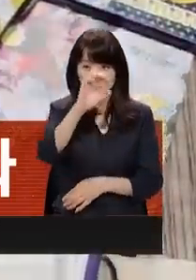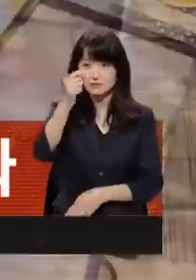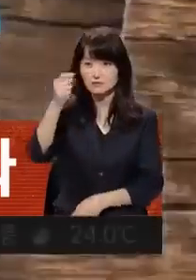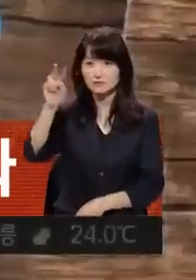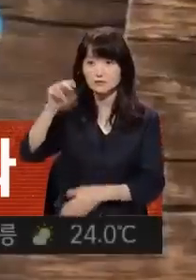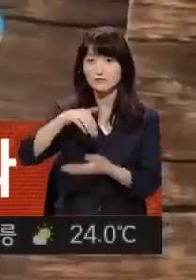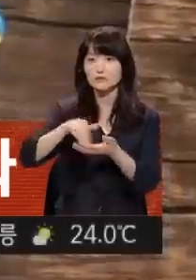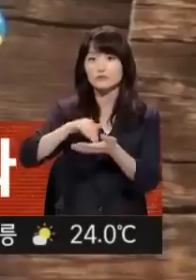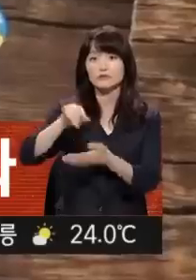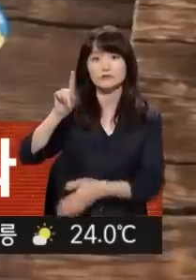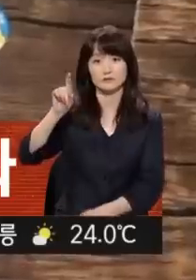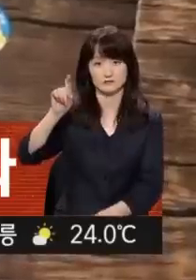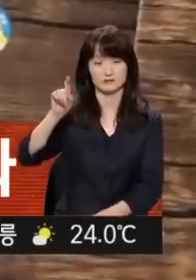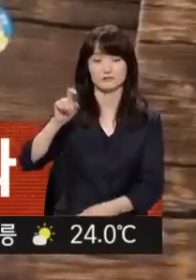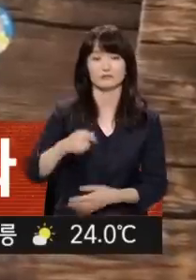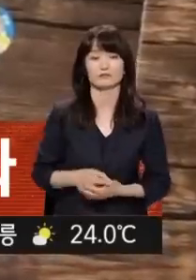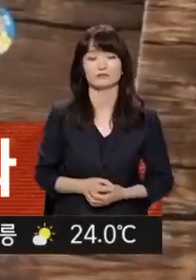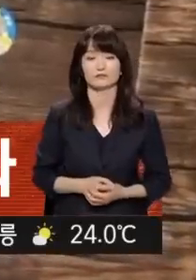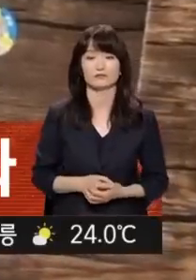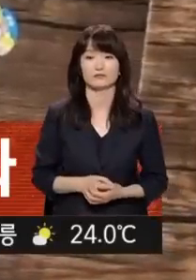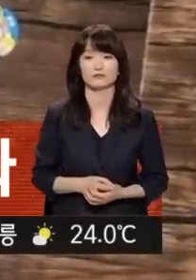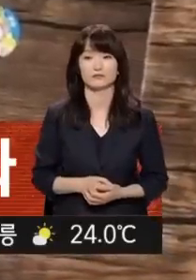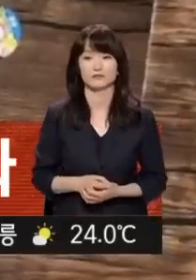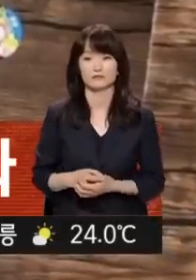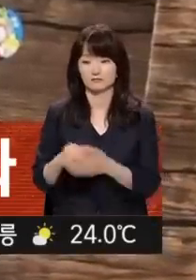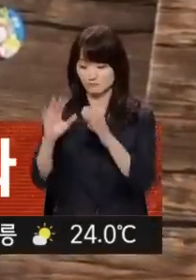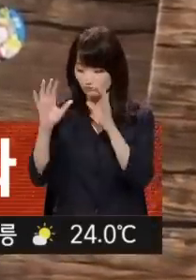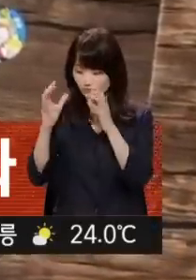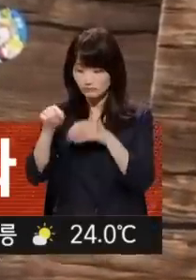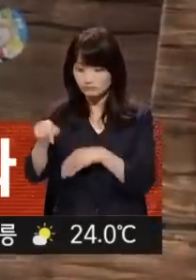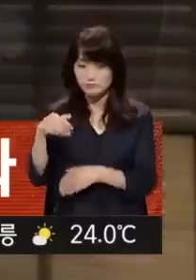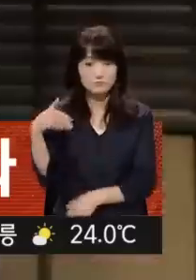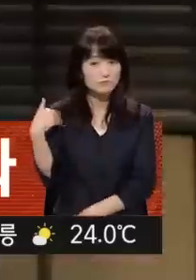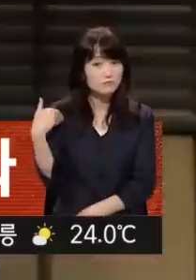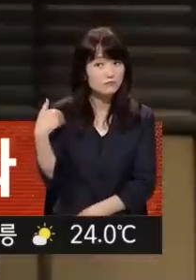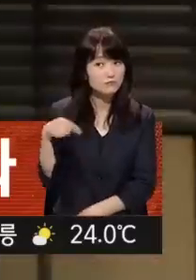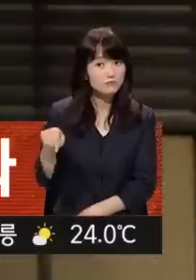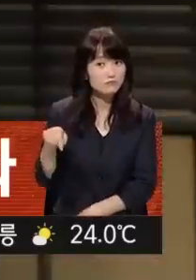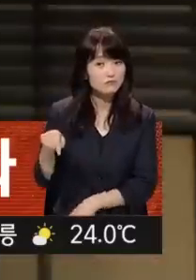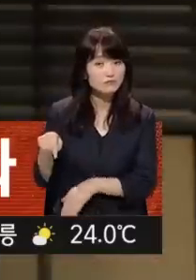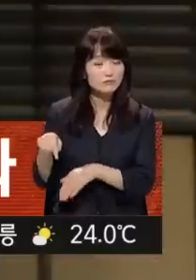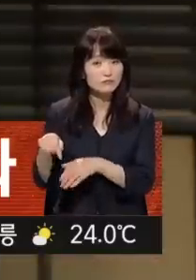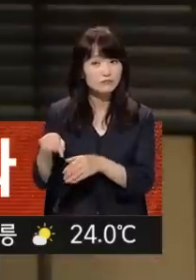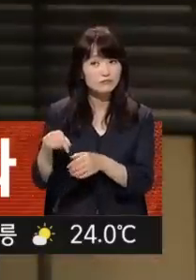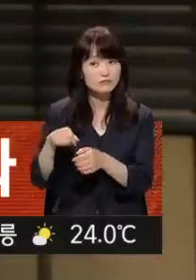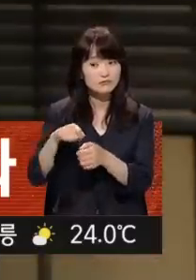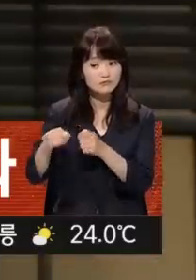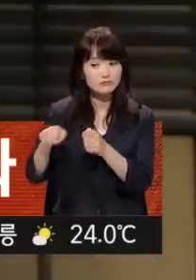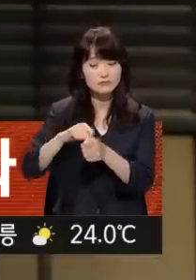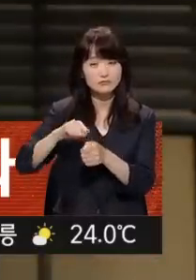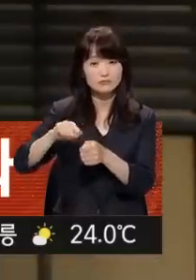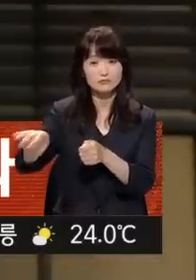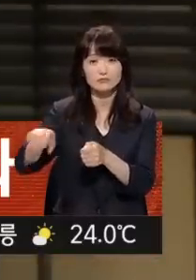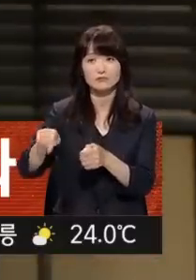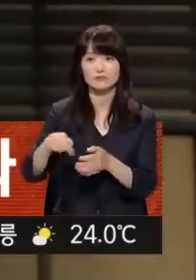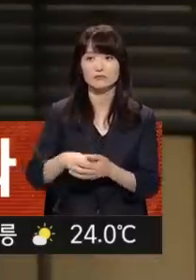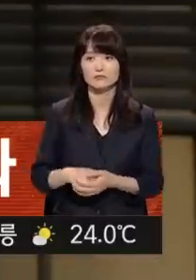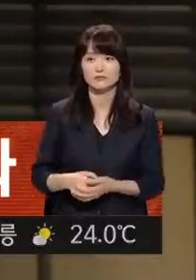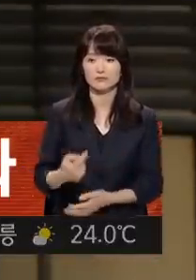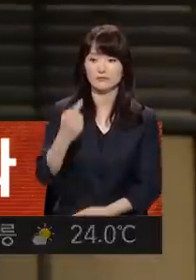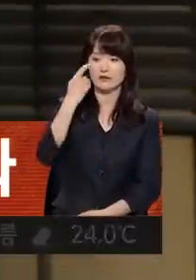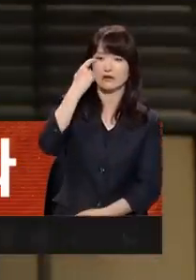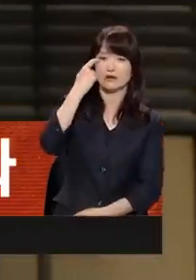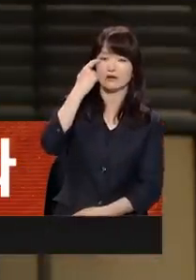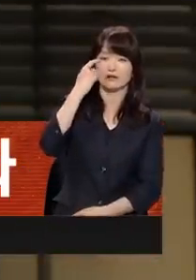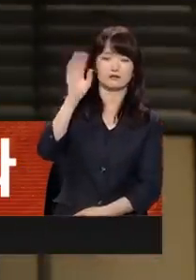11개나 있었대요 저는 맨 처음에이 아이들이 그런 걸 모르고 저런 짓을 하다가 하다가 나중에 걸린